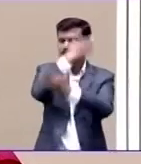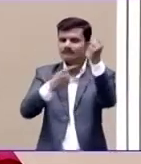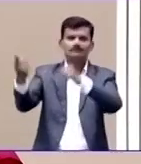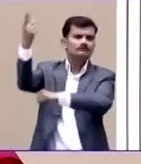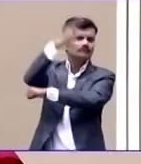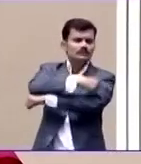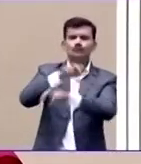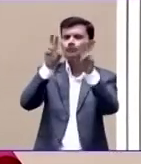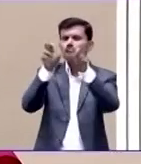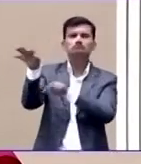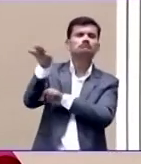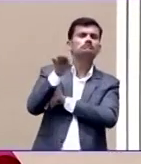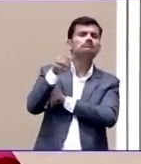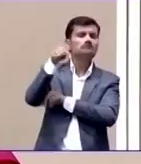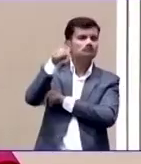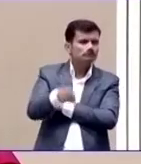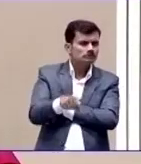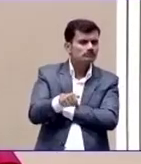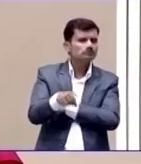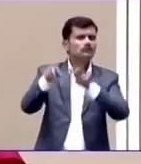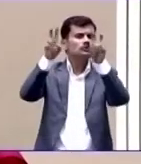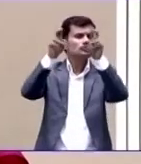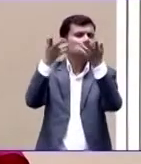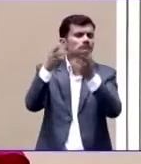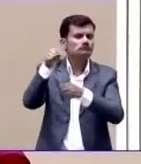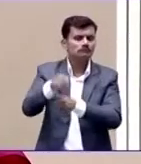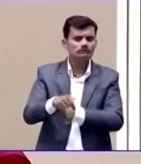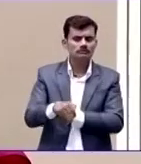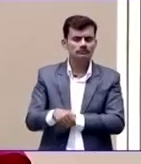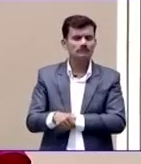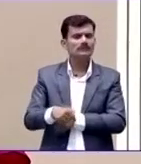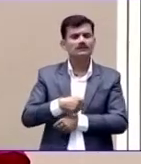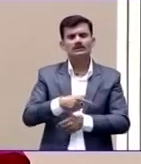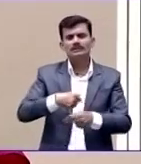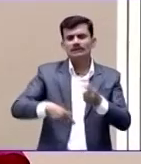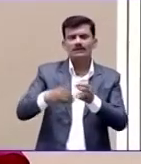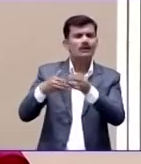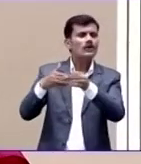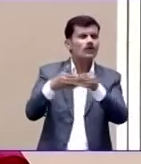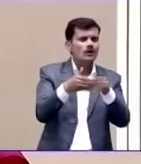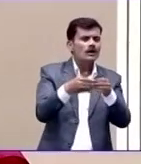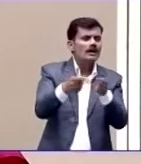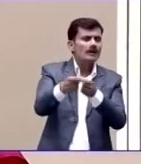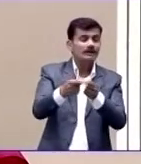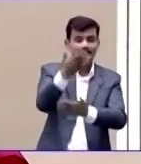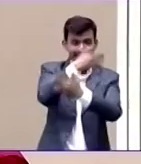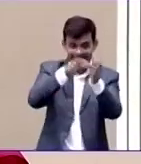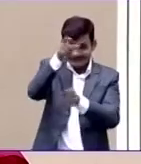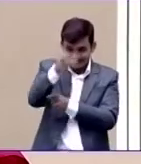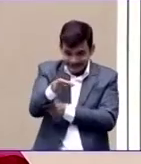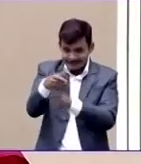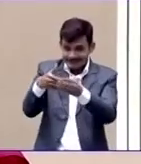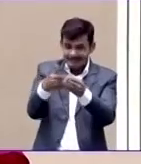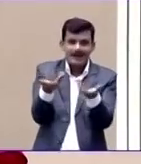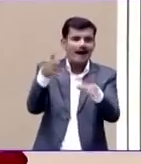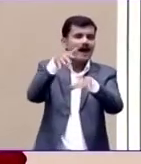के विषय को चुना गया है। इस वर्ष का विषय है एम्प्लीफाइंग द लीडरशिप ऑफ पर्सन विद डिसेबिलिटीज फॉर